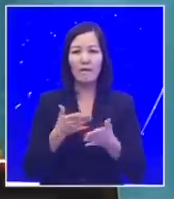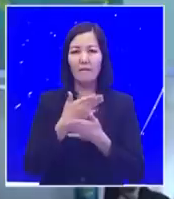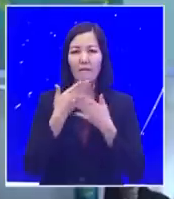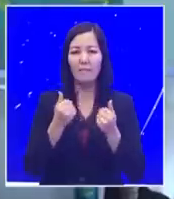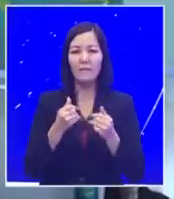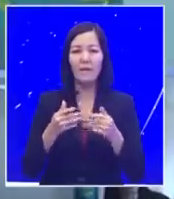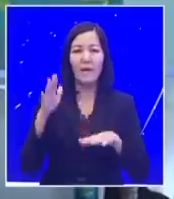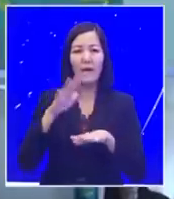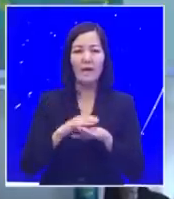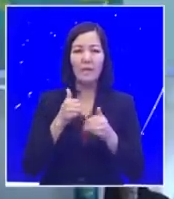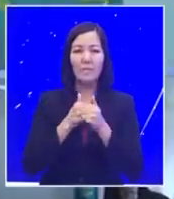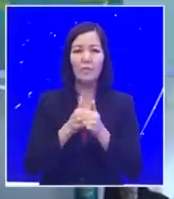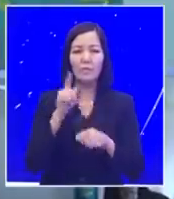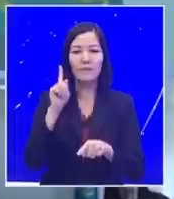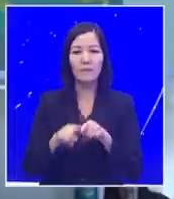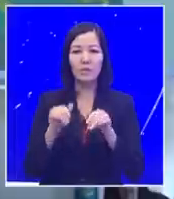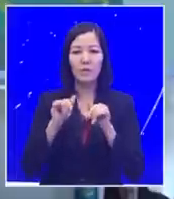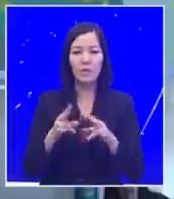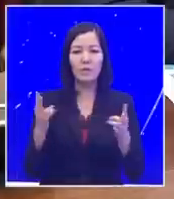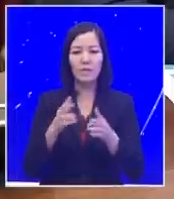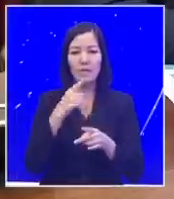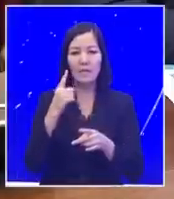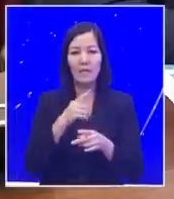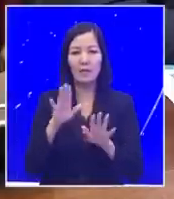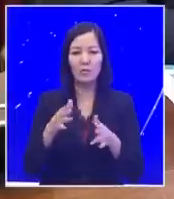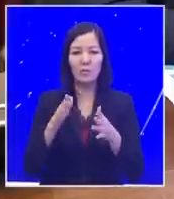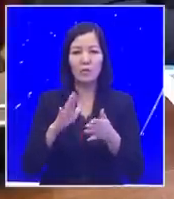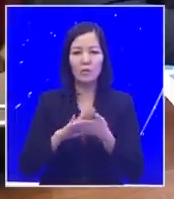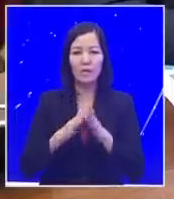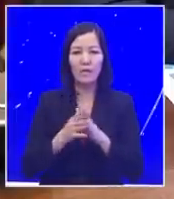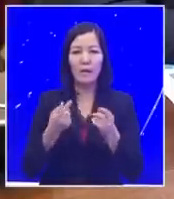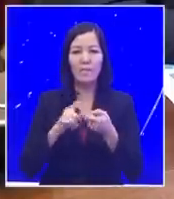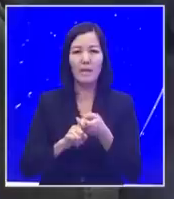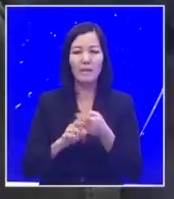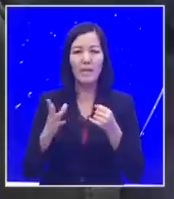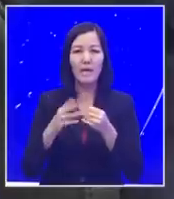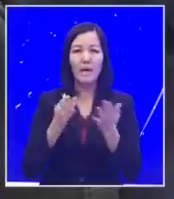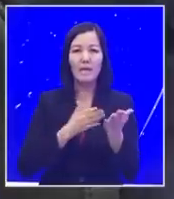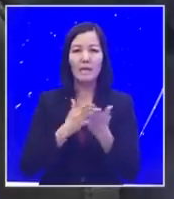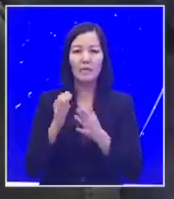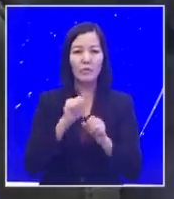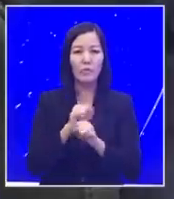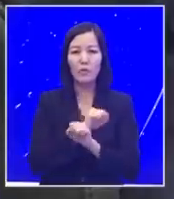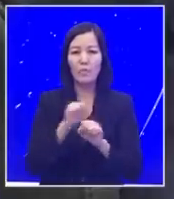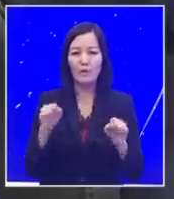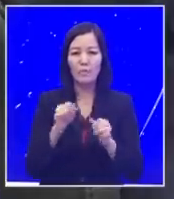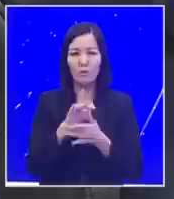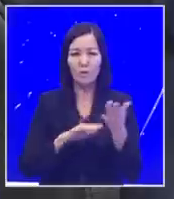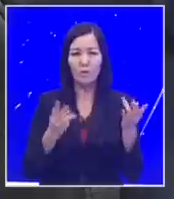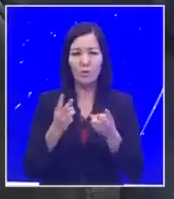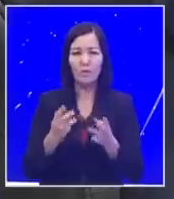орынбасары осы мәселені жедел қолға алуға жеттігін айтты. Төтінше жағдайға қарамастан агросектордағы шаруа тоқтап қалмау керектігін